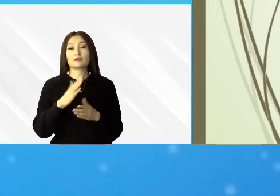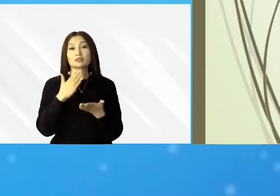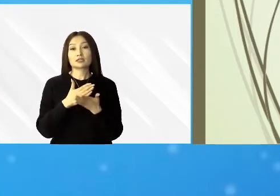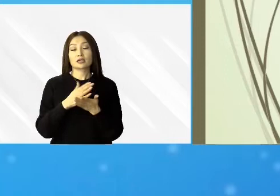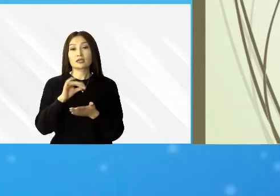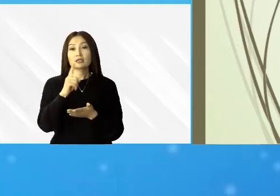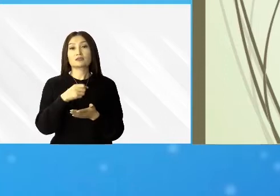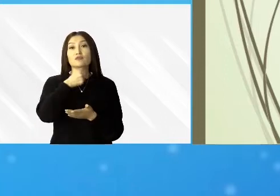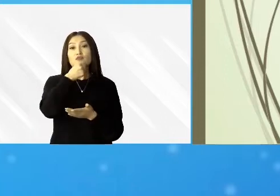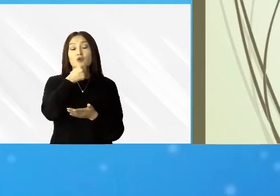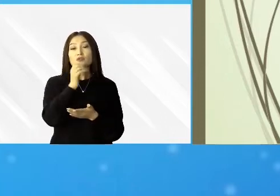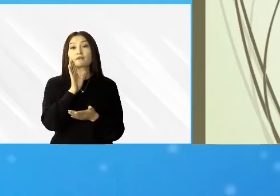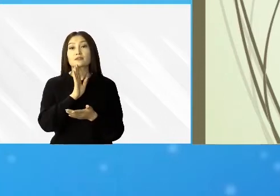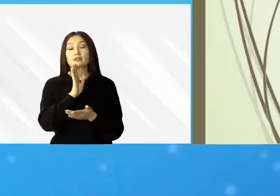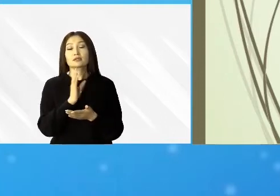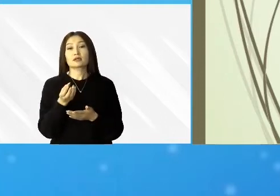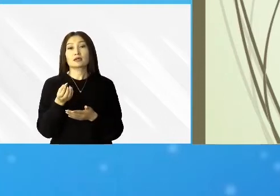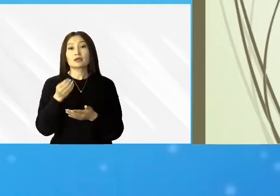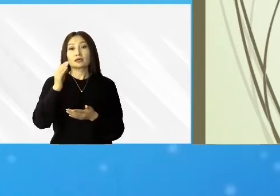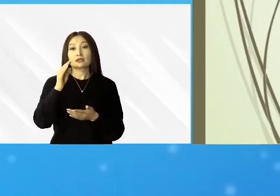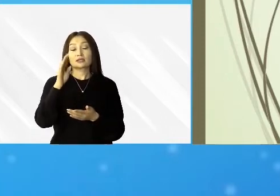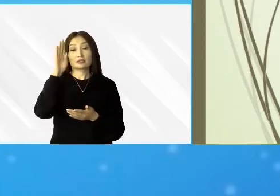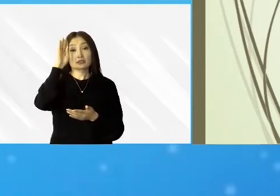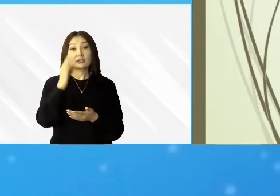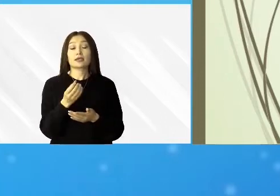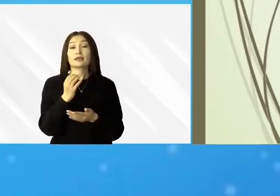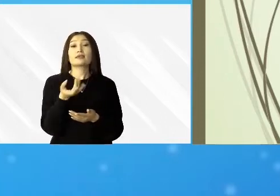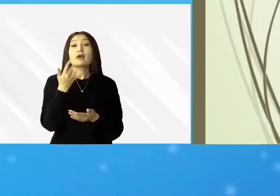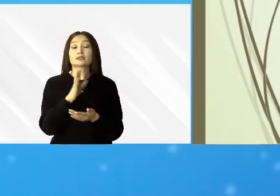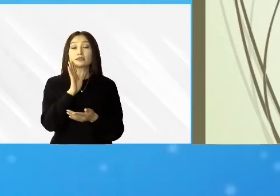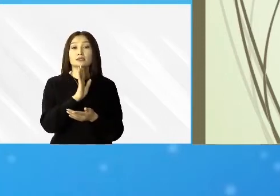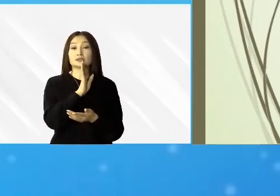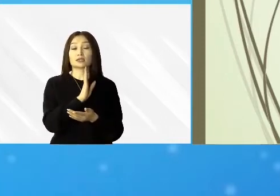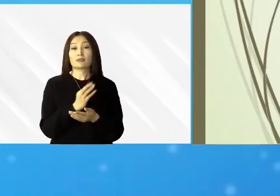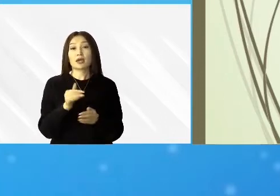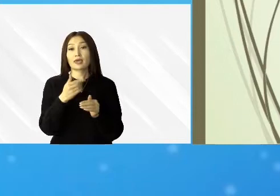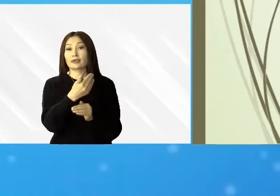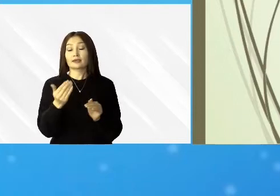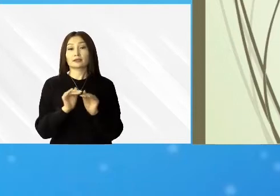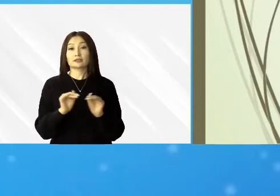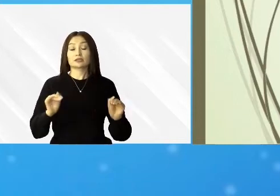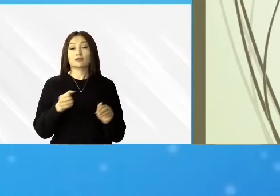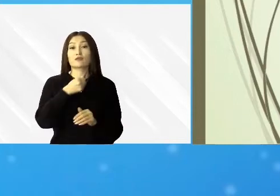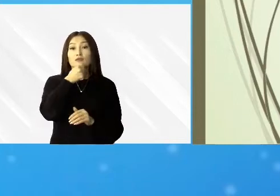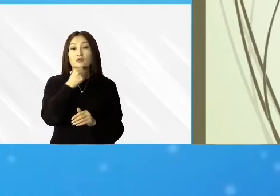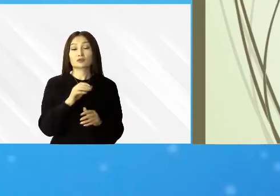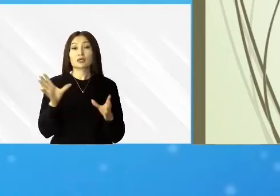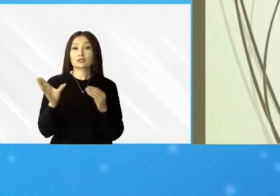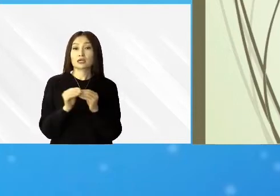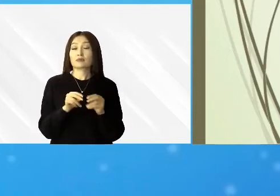из взрослого самца и нескольких самок и их детенышей. Взрослые члены прайда сообща